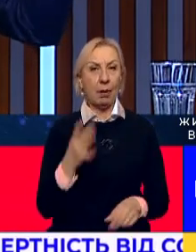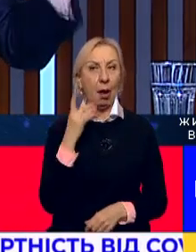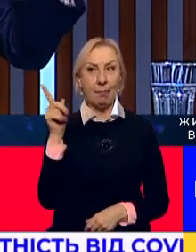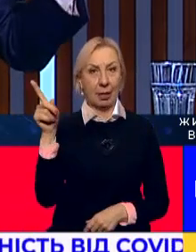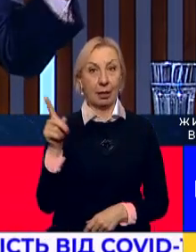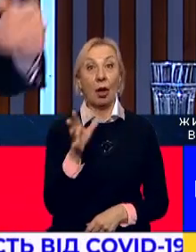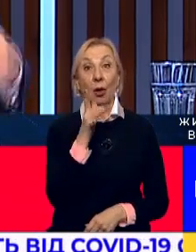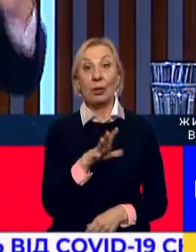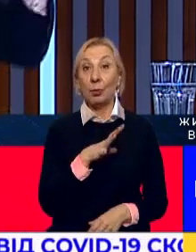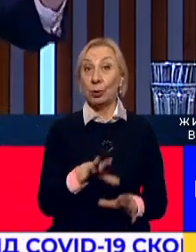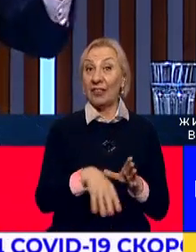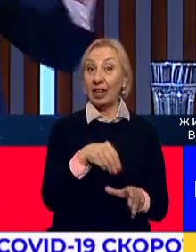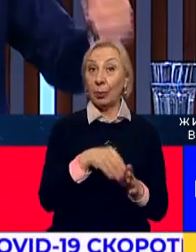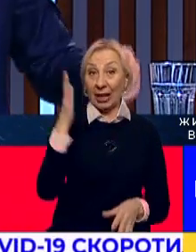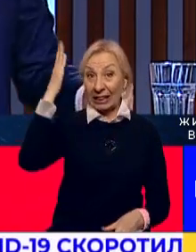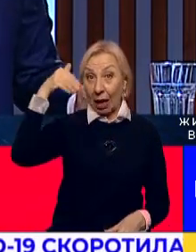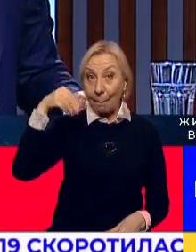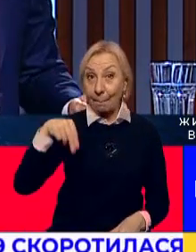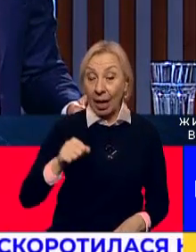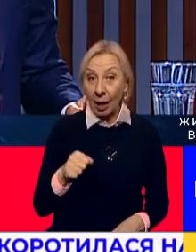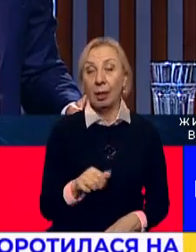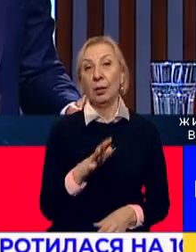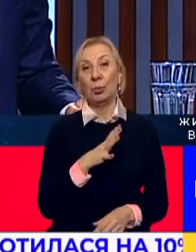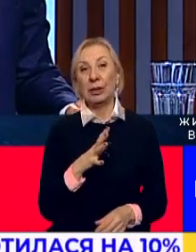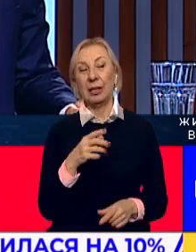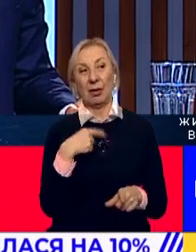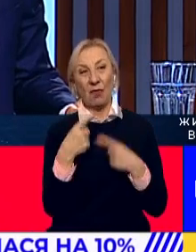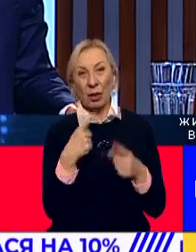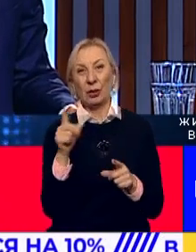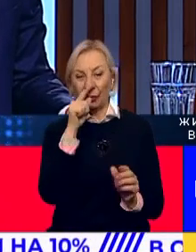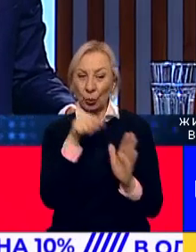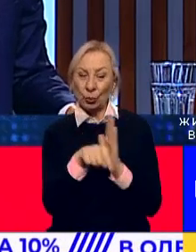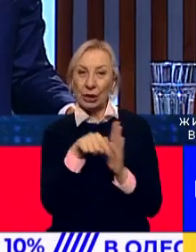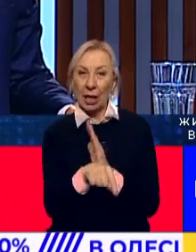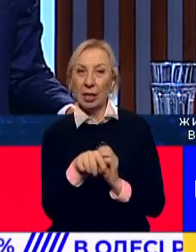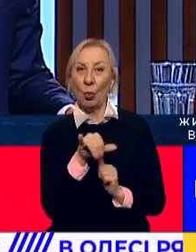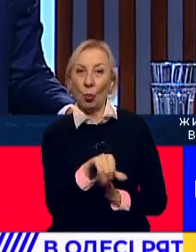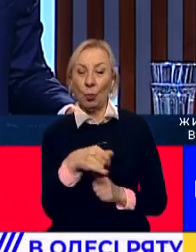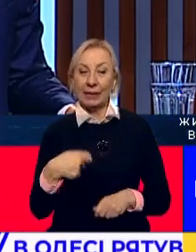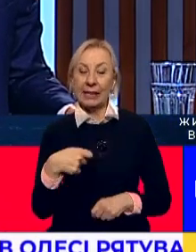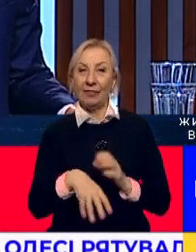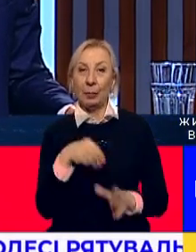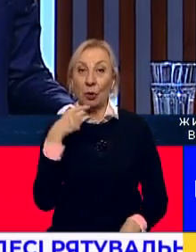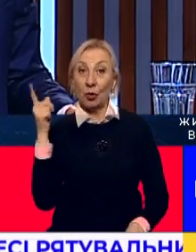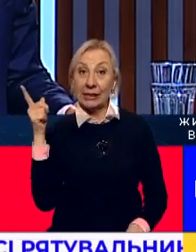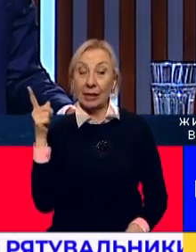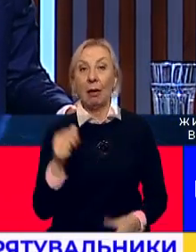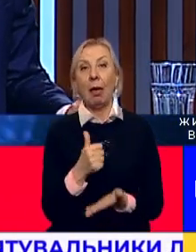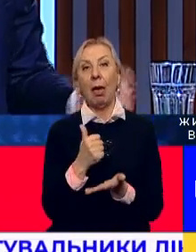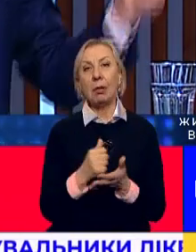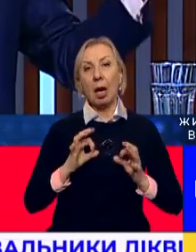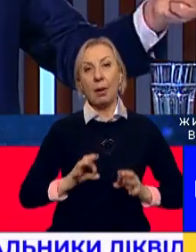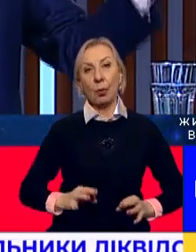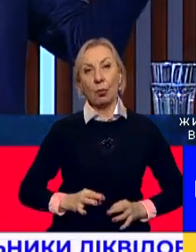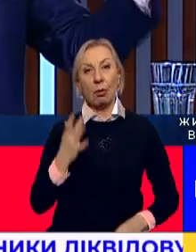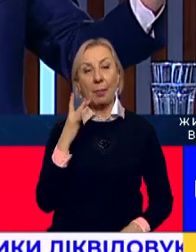відбулися вибори Трампа, були заяви про втручання у президентські вибори Росії. Що зробив Генеральний прокурор Сполучених